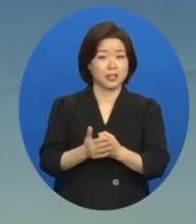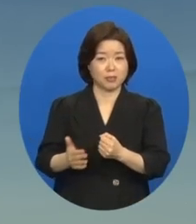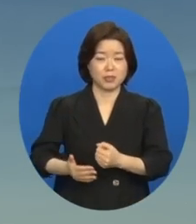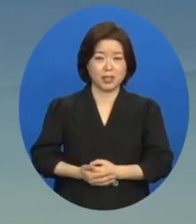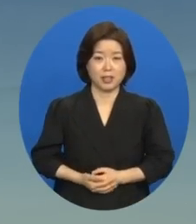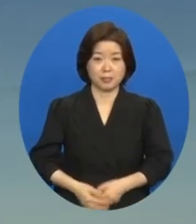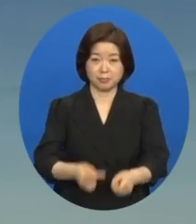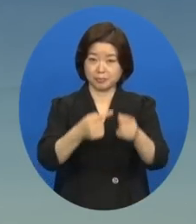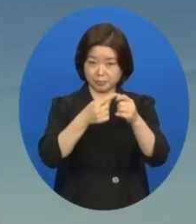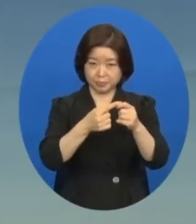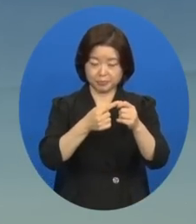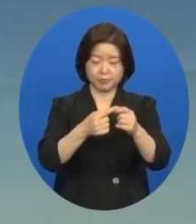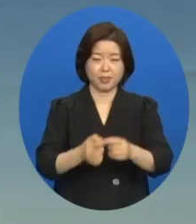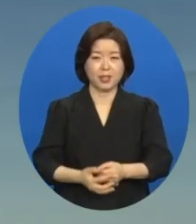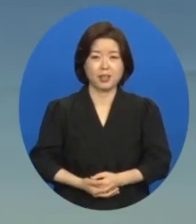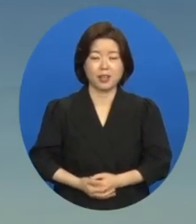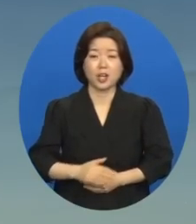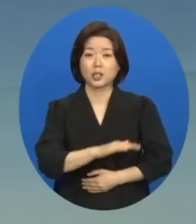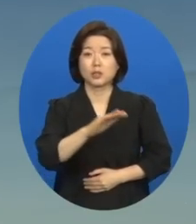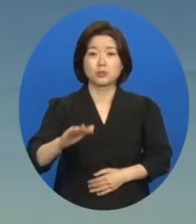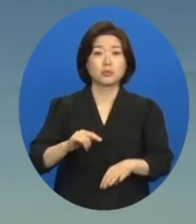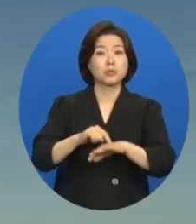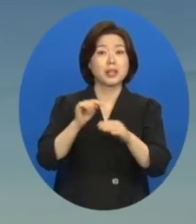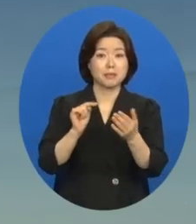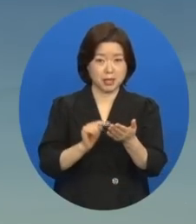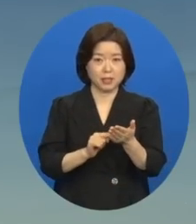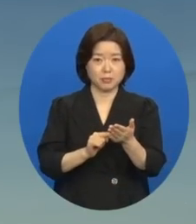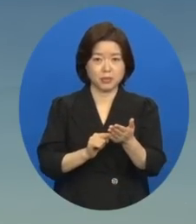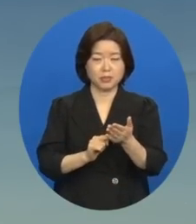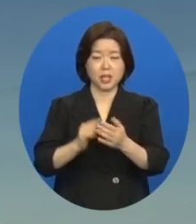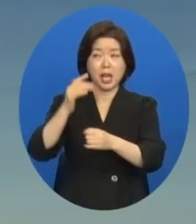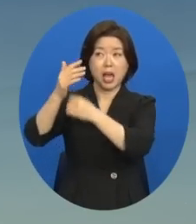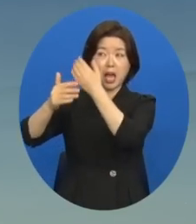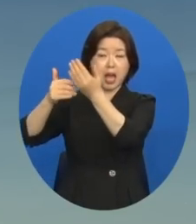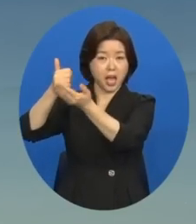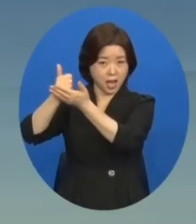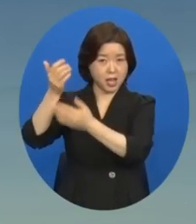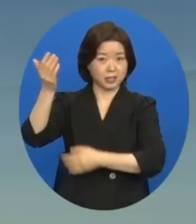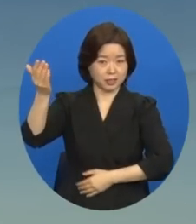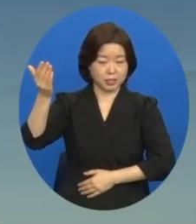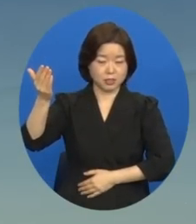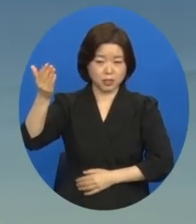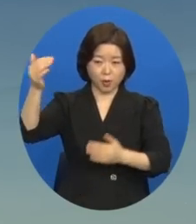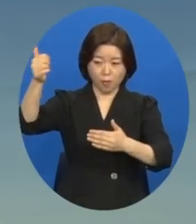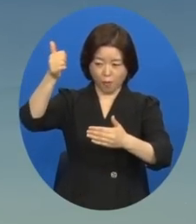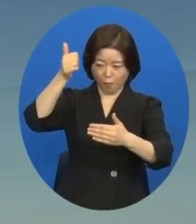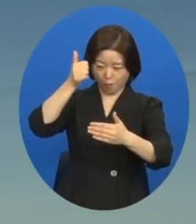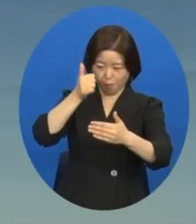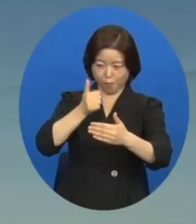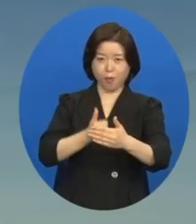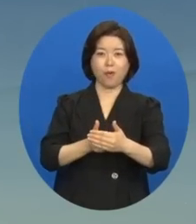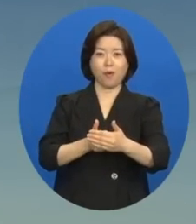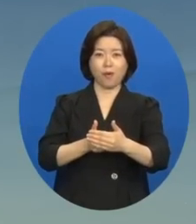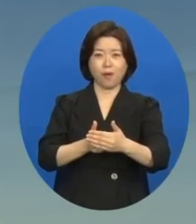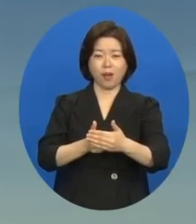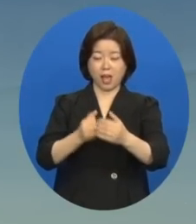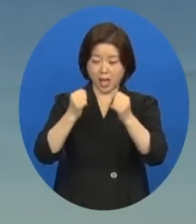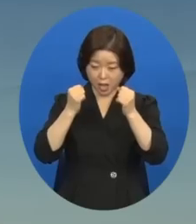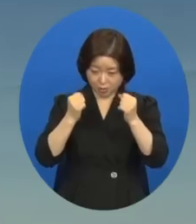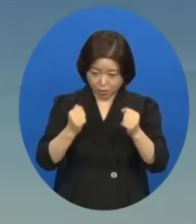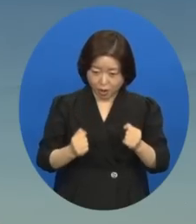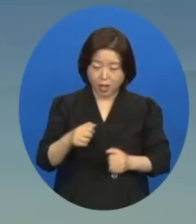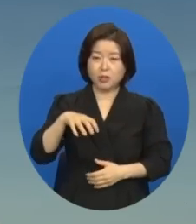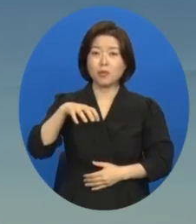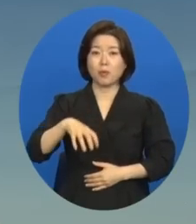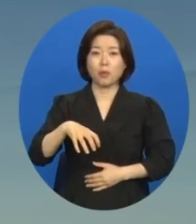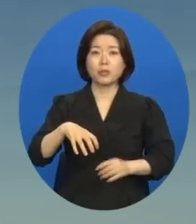첫 번째로는요, 우리의 마음은 하나님께서 우리 안에 들어오셨을 때 거하는 장소가